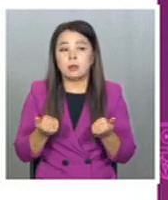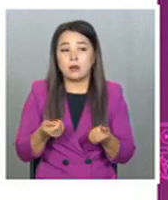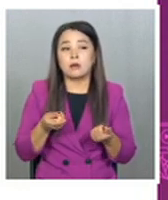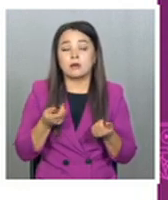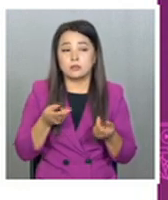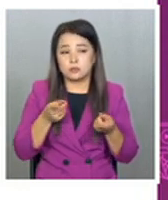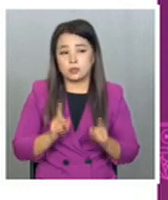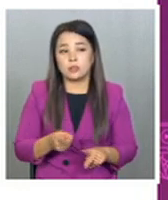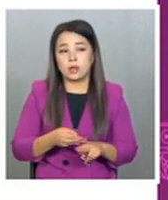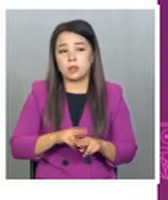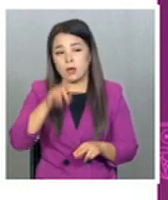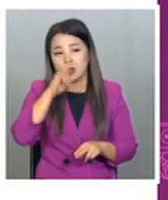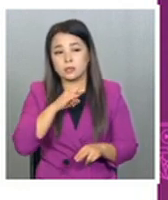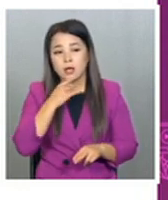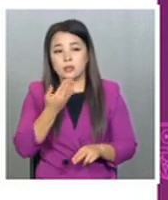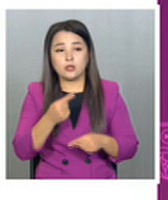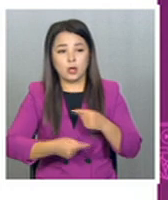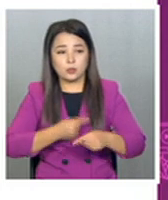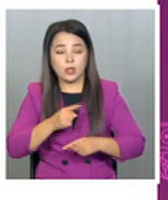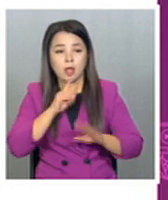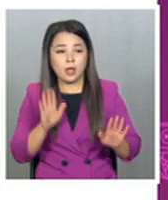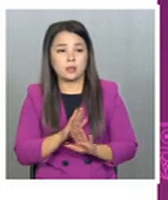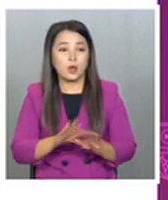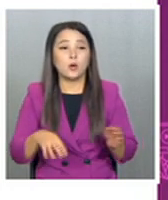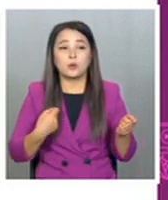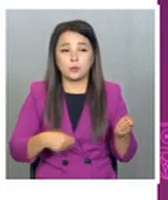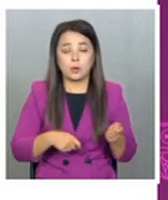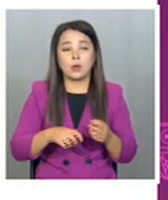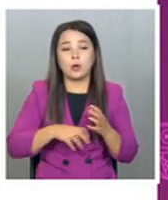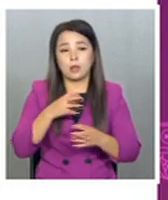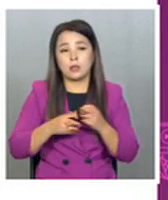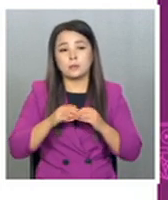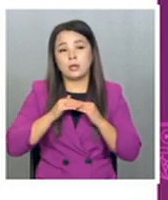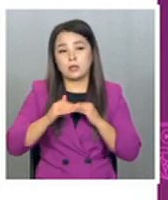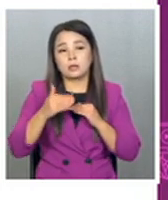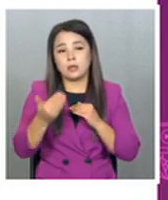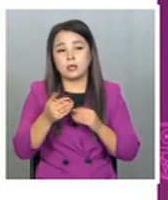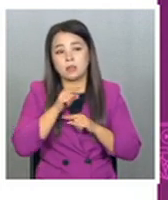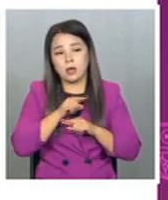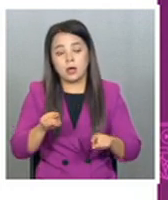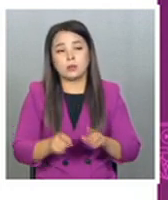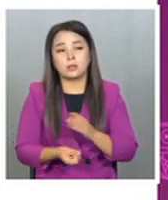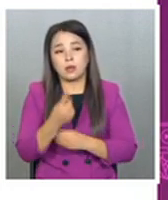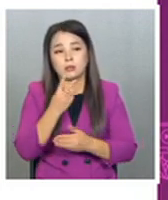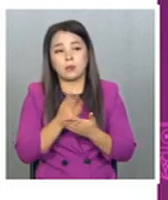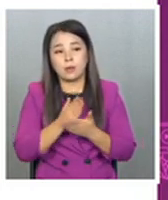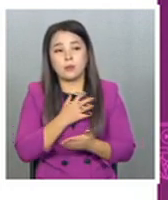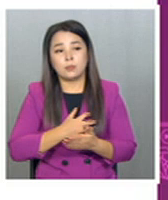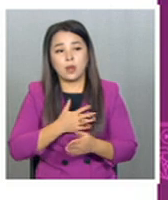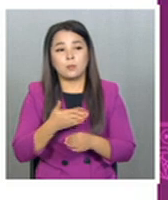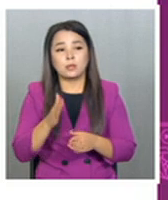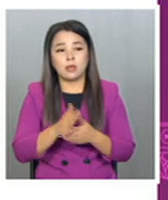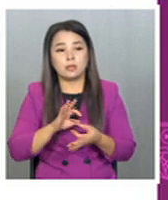қазақтың дәстүрлі ән күй өнері әлем деңгейінде насихаттауға лайық туындылар. Енді негізгі бөлім абзацтарының